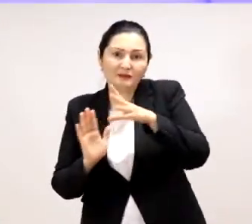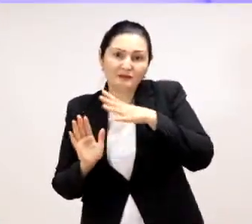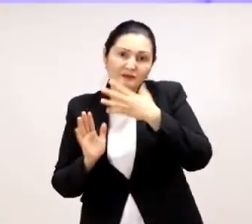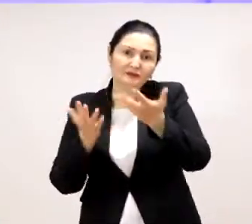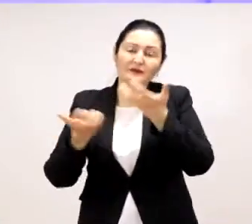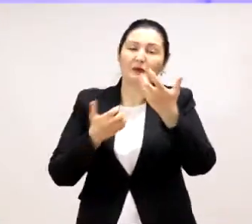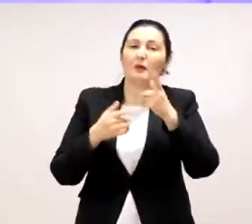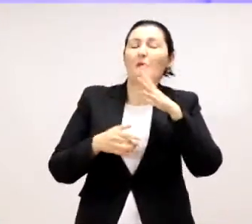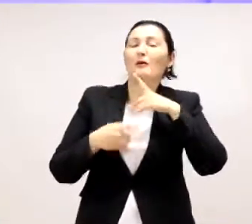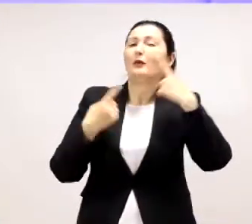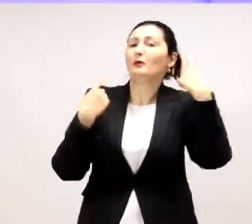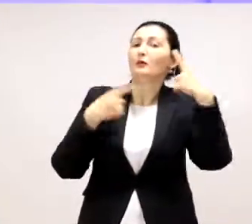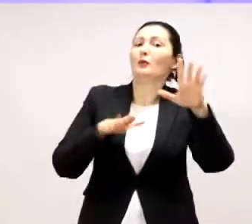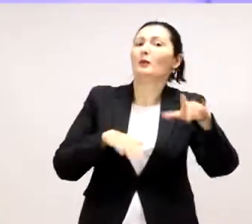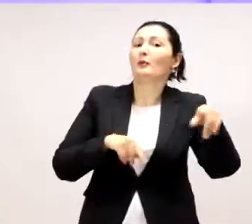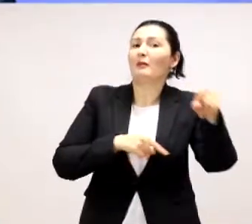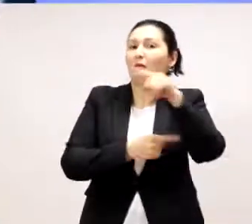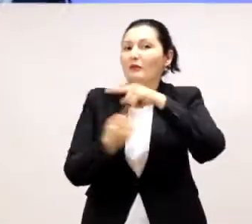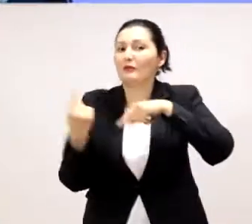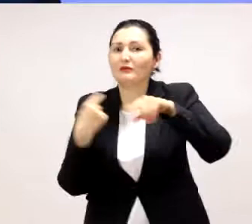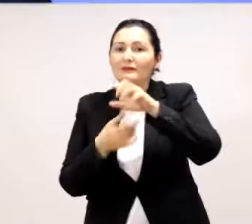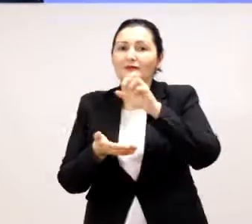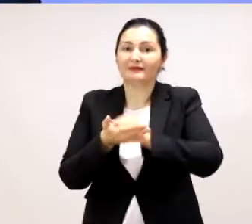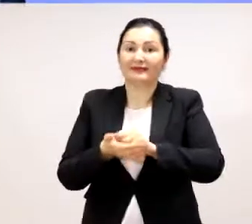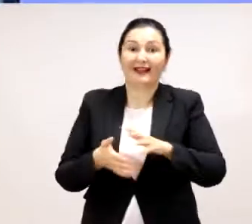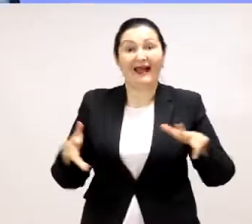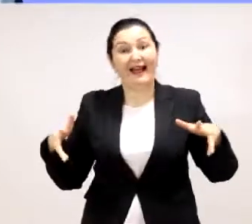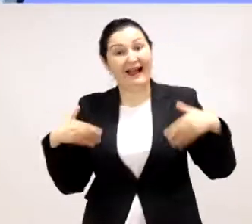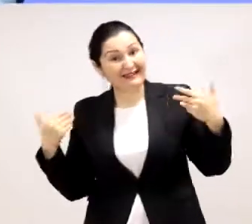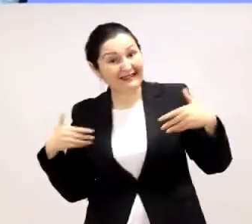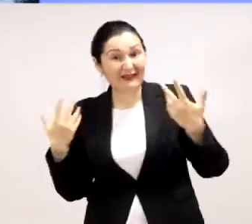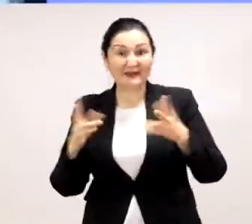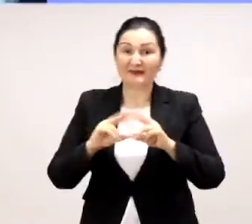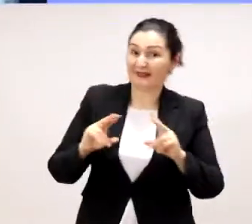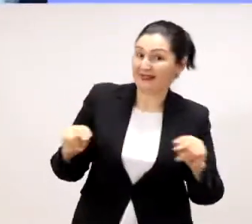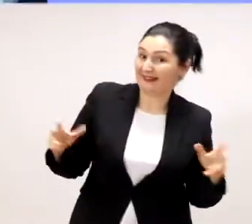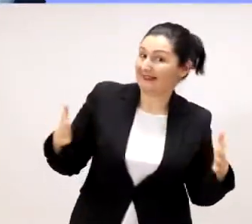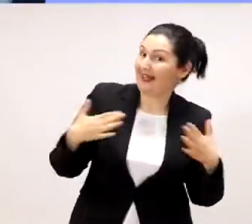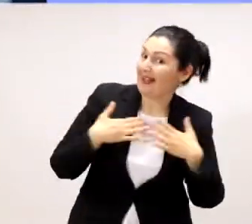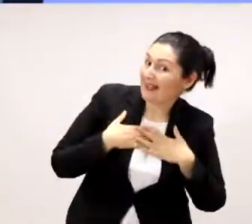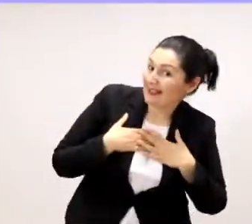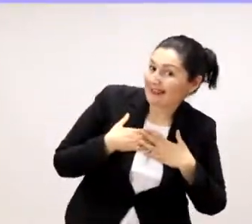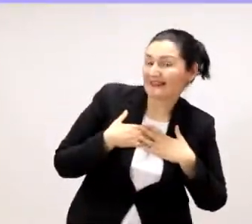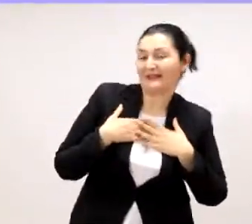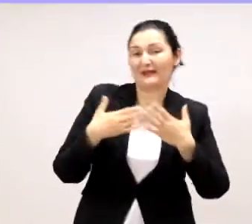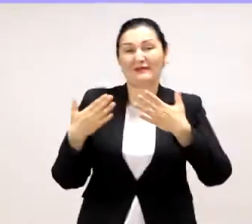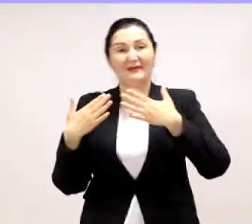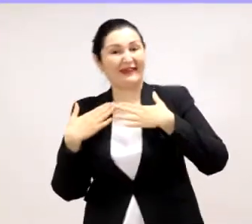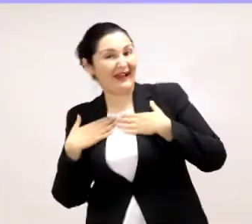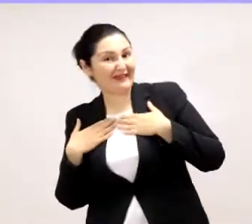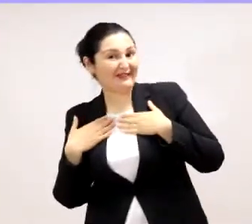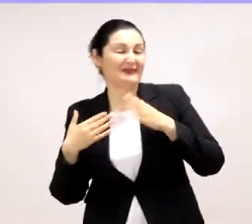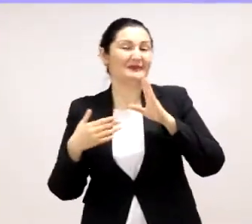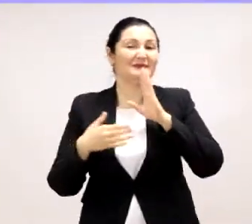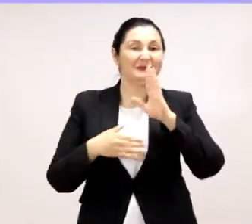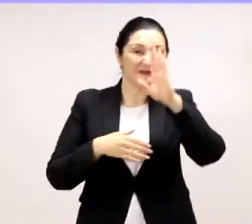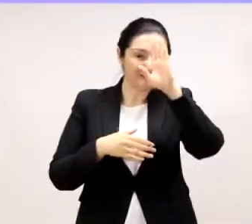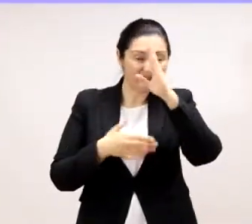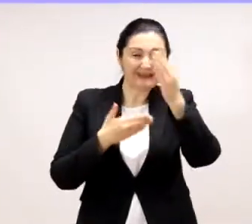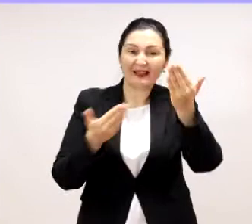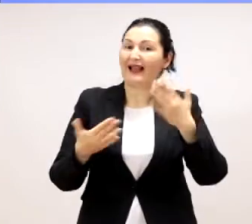از سینفی مشغول باشد. شاید. سلام معلمه جان. سلام لولا جان. سلام عزیز جان. سلام